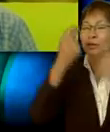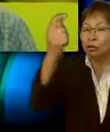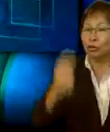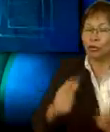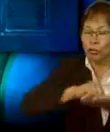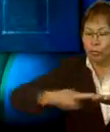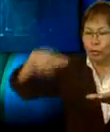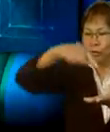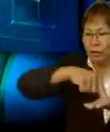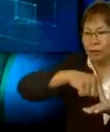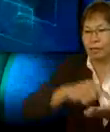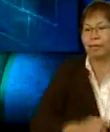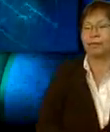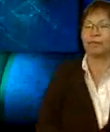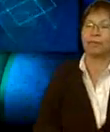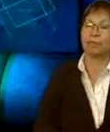ni?